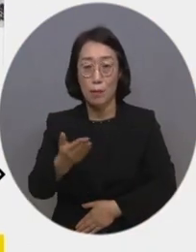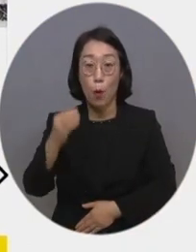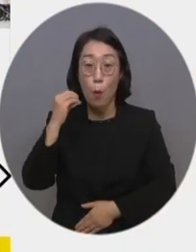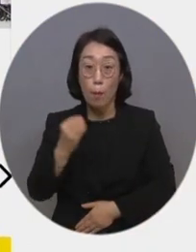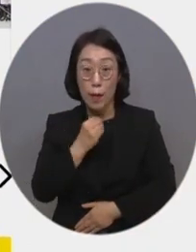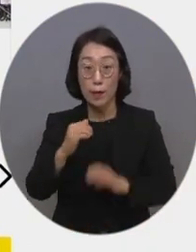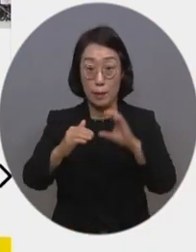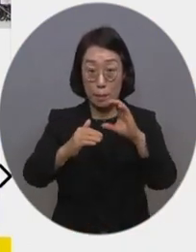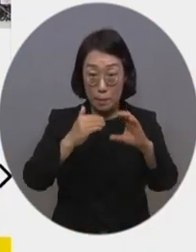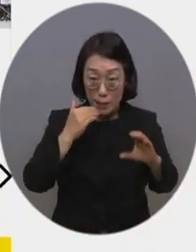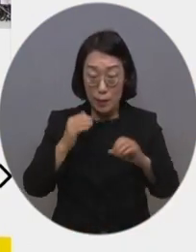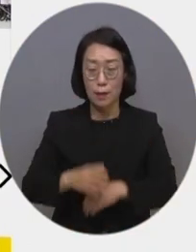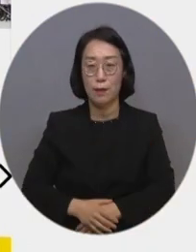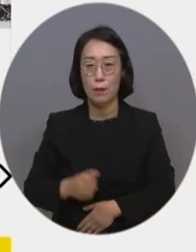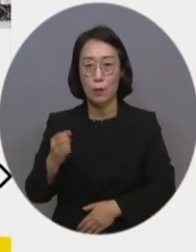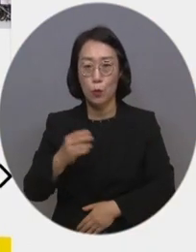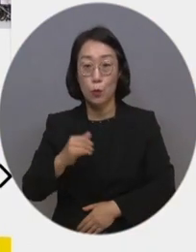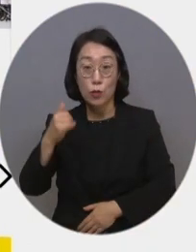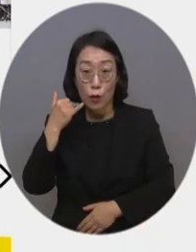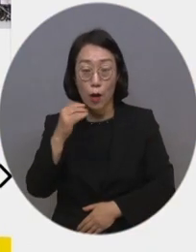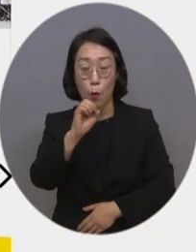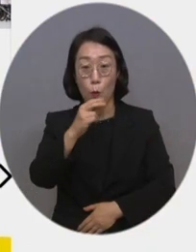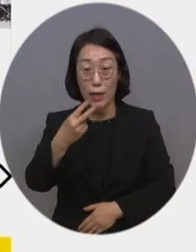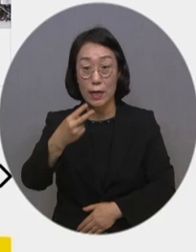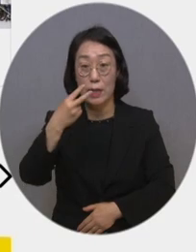홈페이지 또는 전자우편,